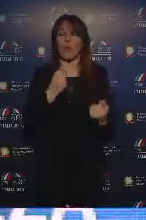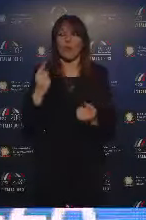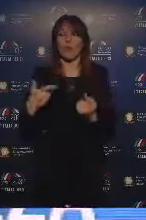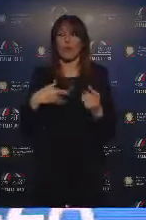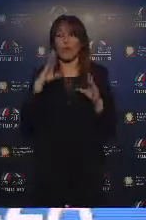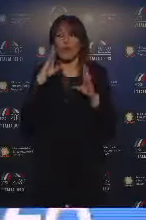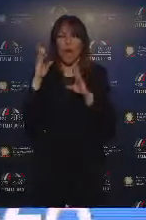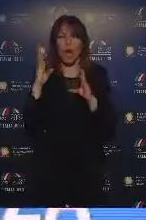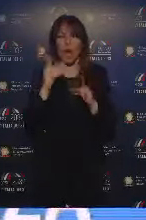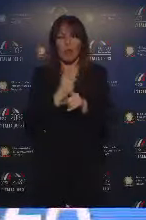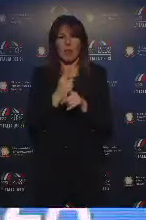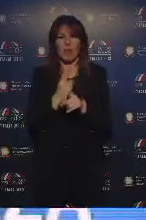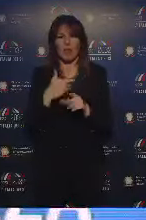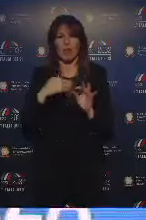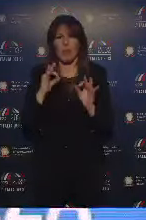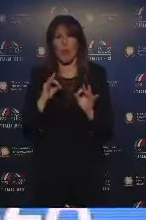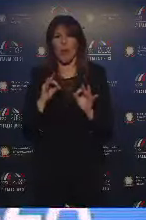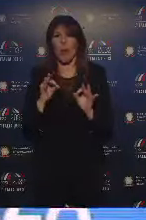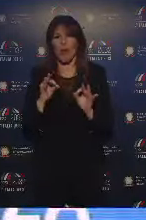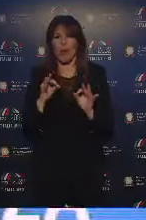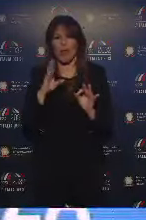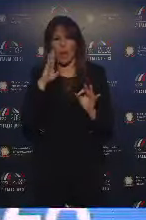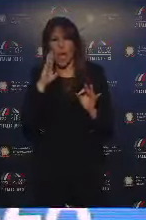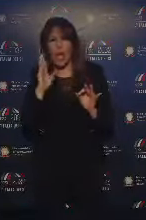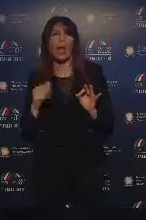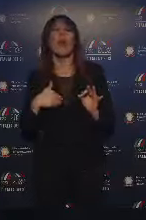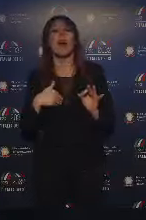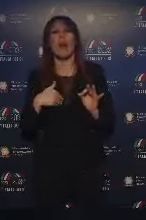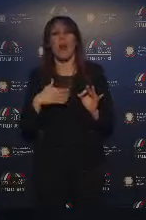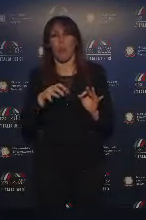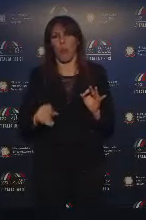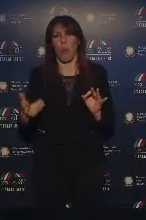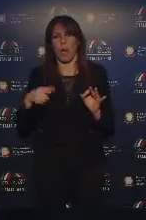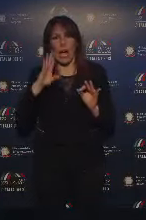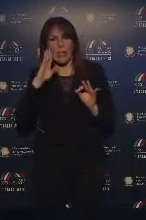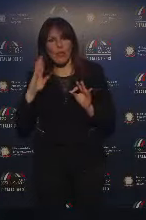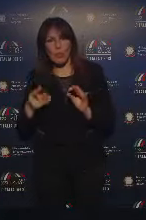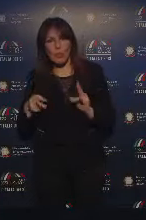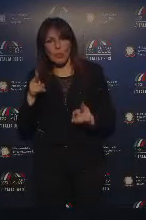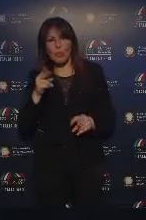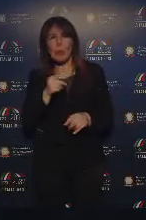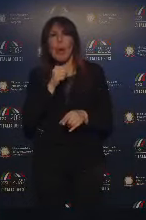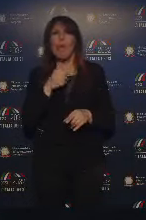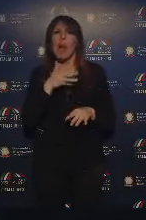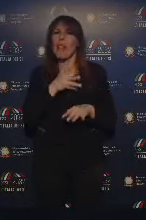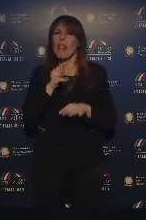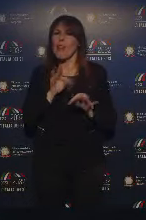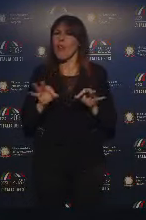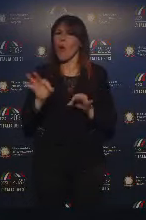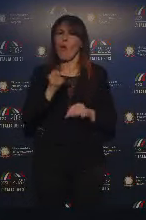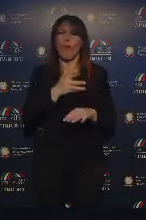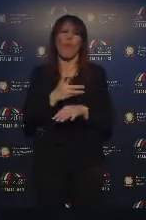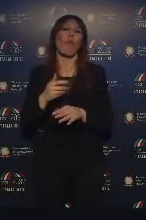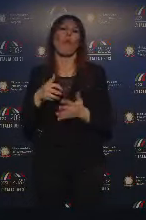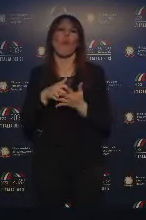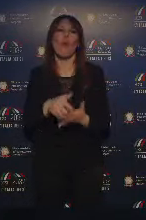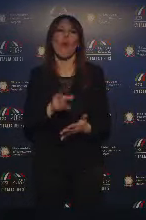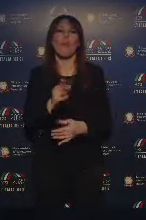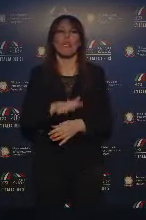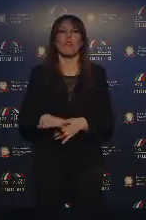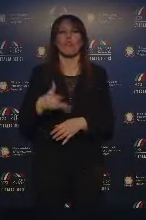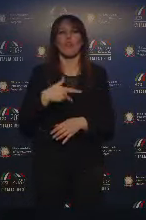rispetto ad altro però stiamo intervenendo ovunque andiamo pure avanti in Basilicata ci sono